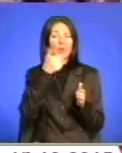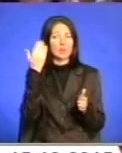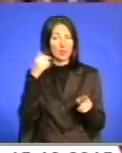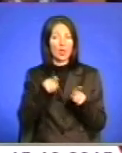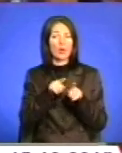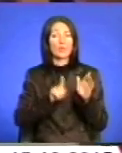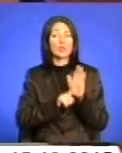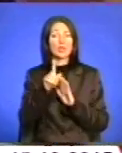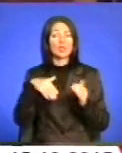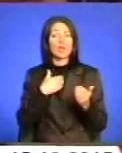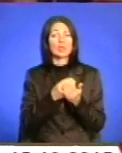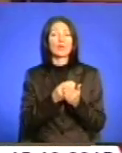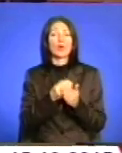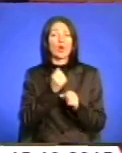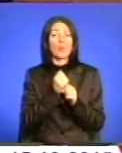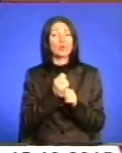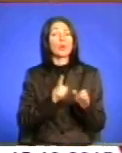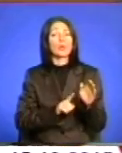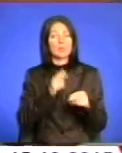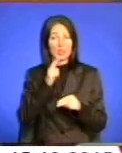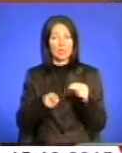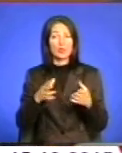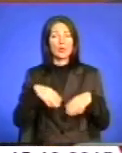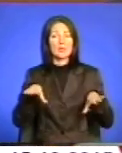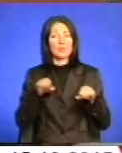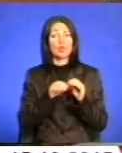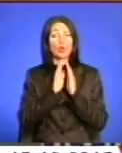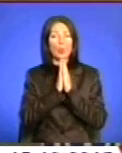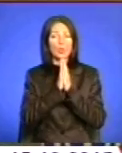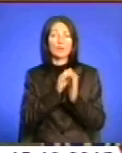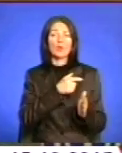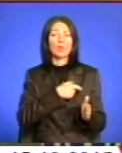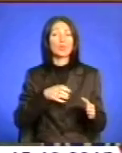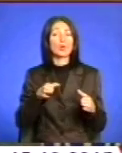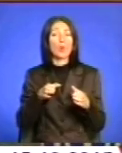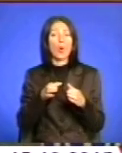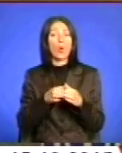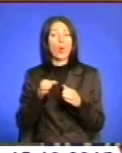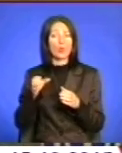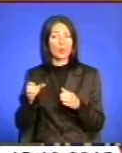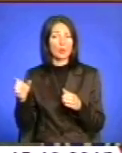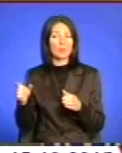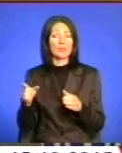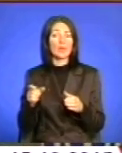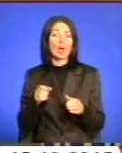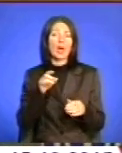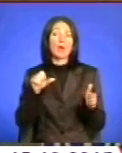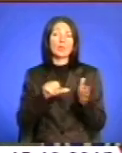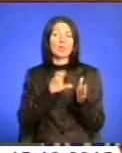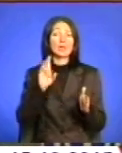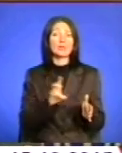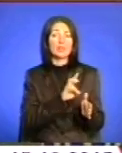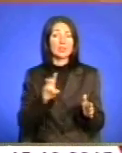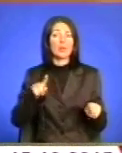і сьогодні завершують її спільною молитвою депутатського корпусу. Гідно, представники духовенства піднімають